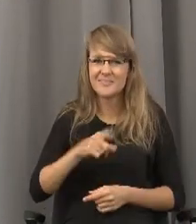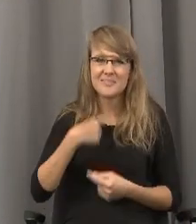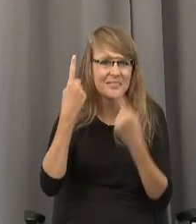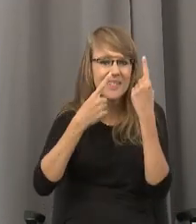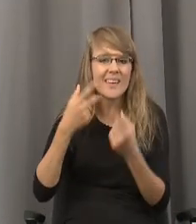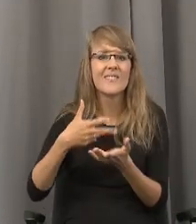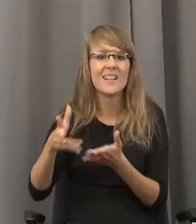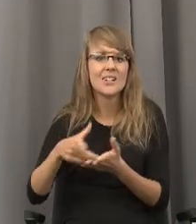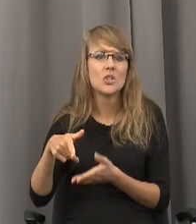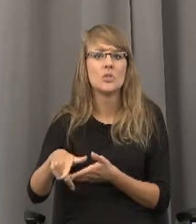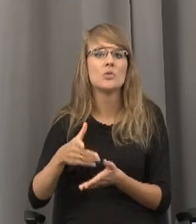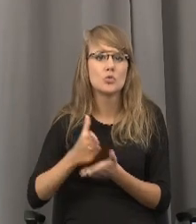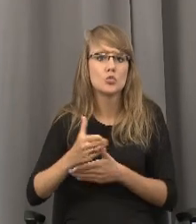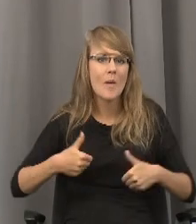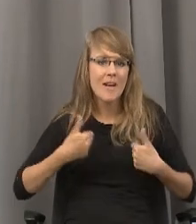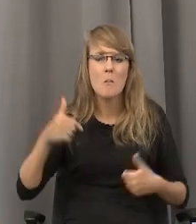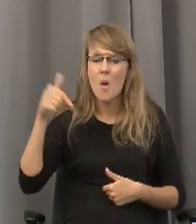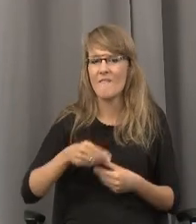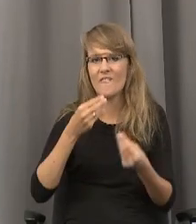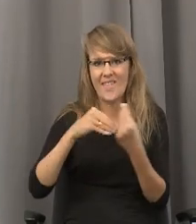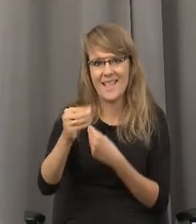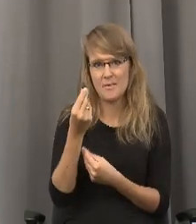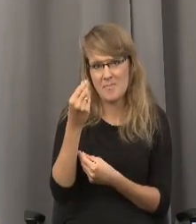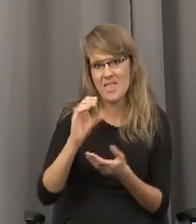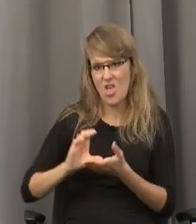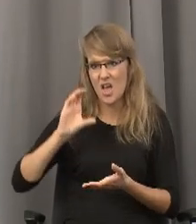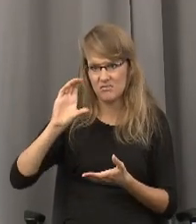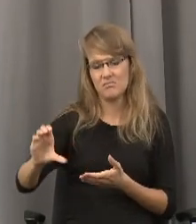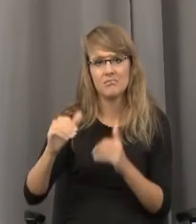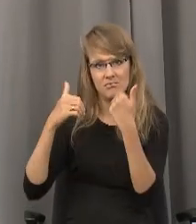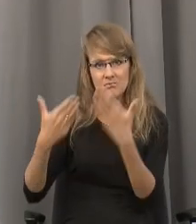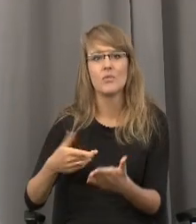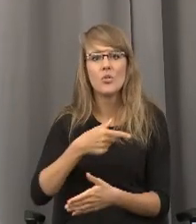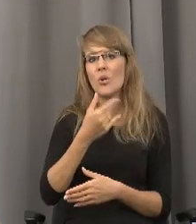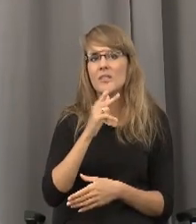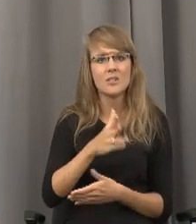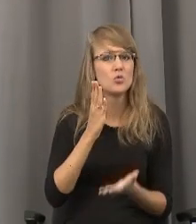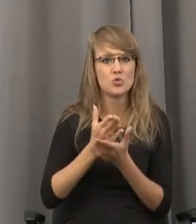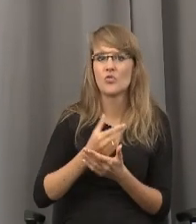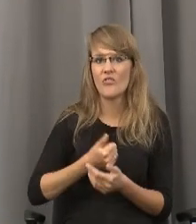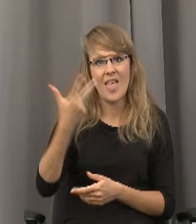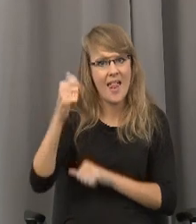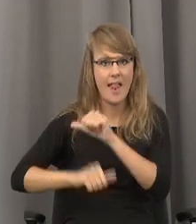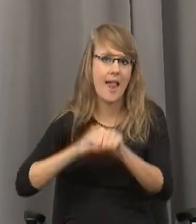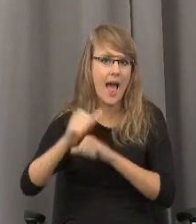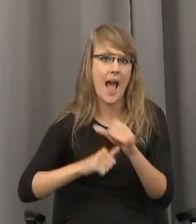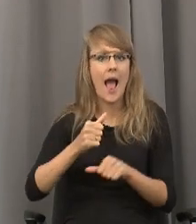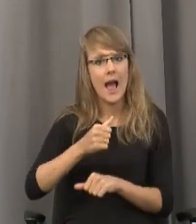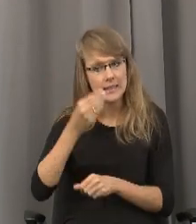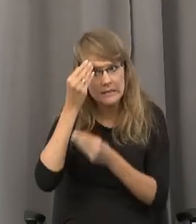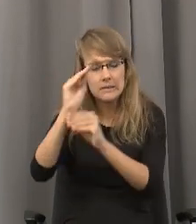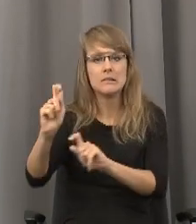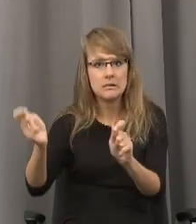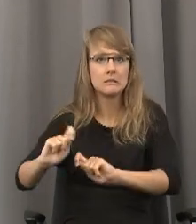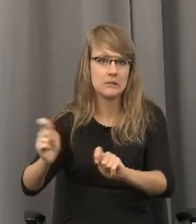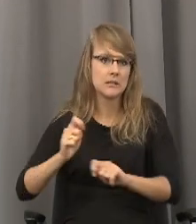zdrowia powinny ulec zwiększeniu i Najwyższa Izba Kontroli konsekwentnie o tym od wielu już lat mówi. Nikt nie